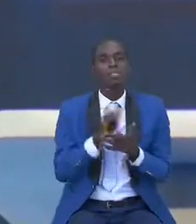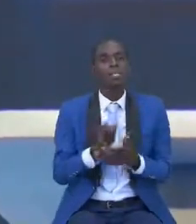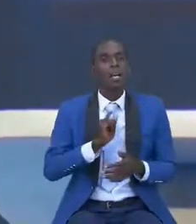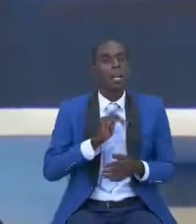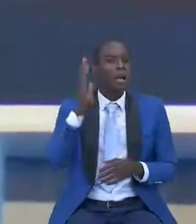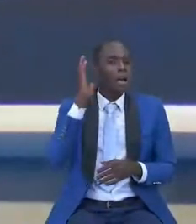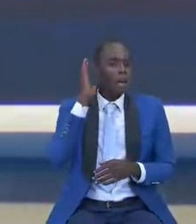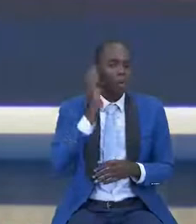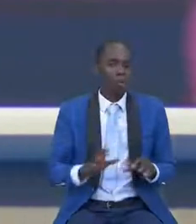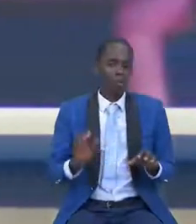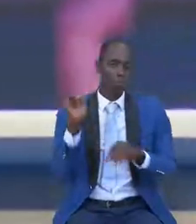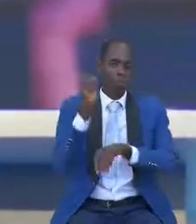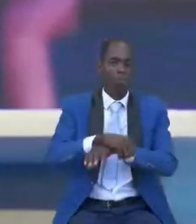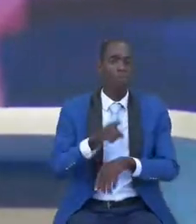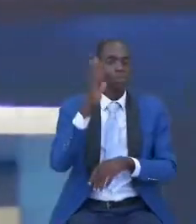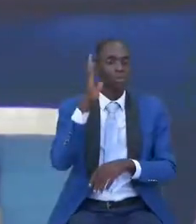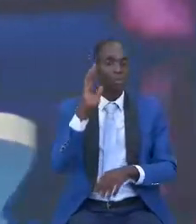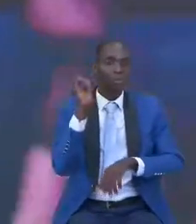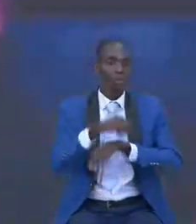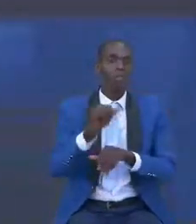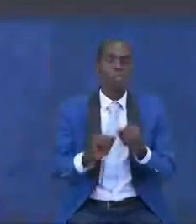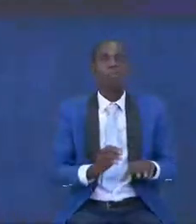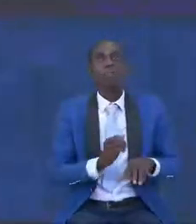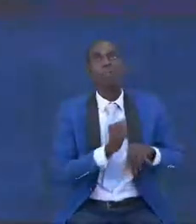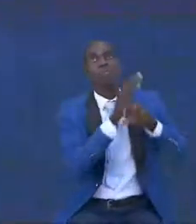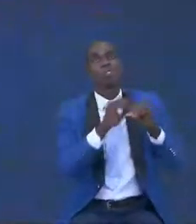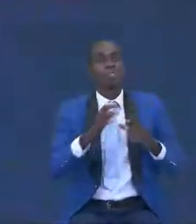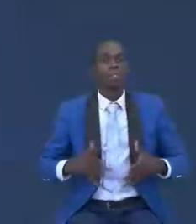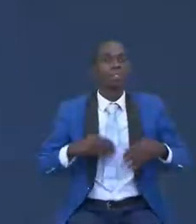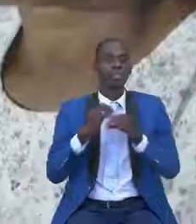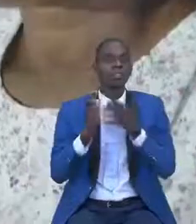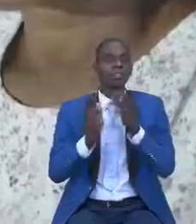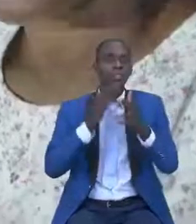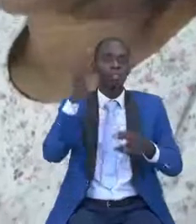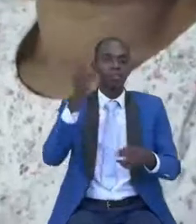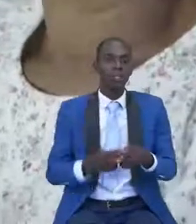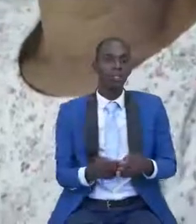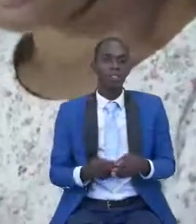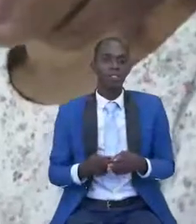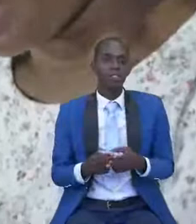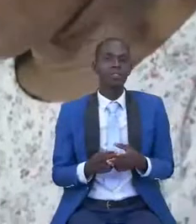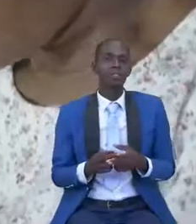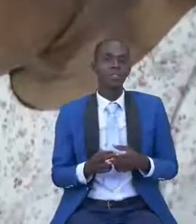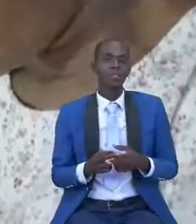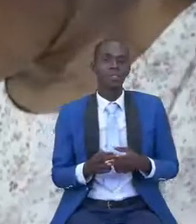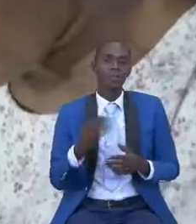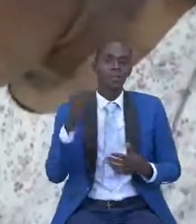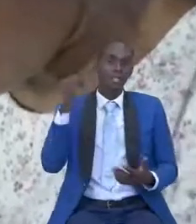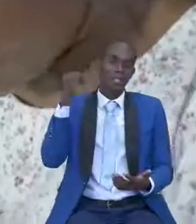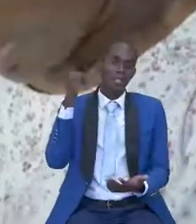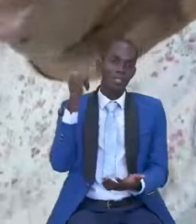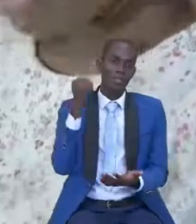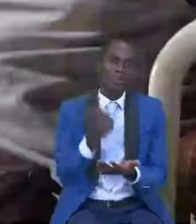fait, et nous disons, je vais subjuguer. Tu vas subjuguer toute montagne de ta vie au nom